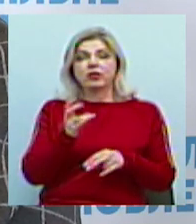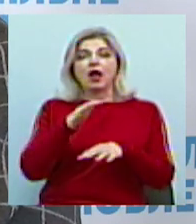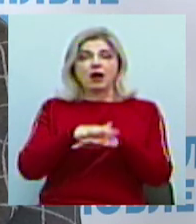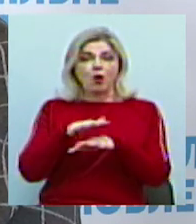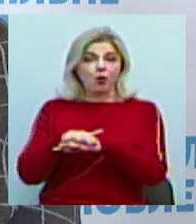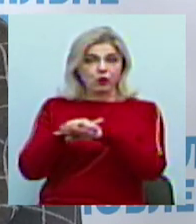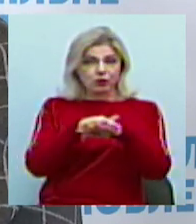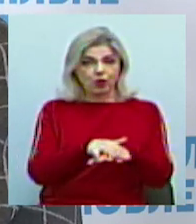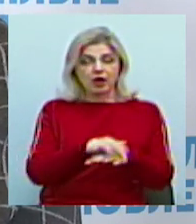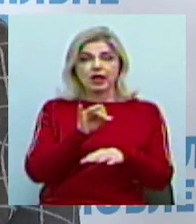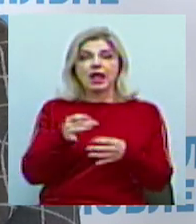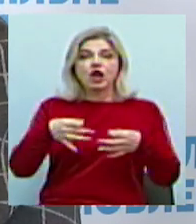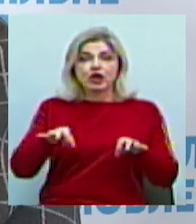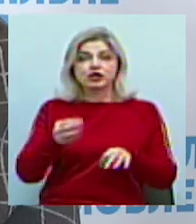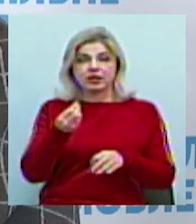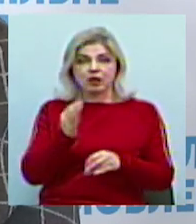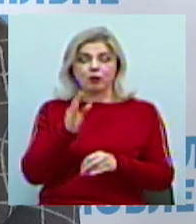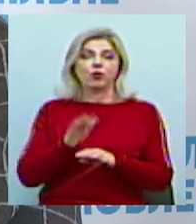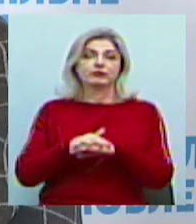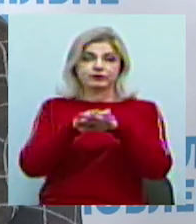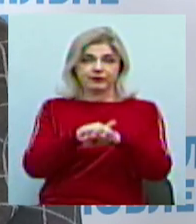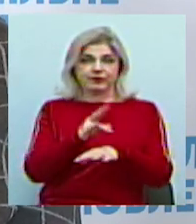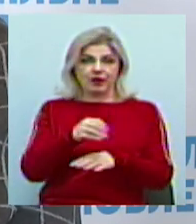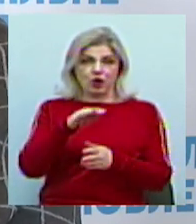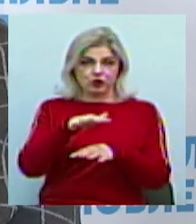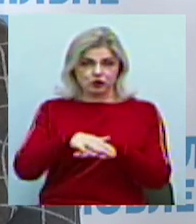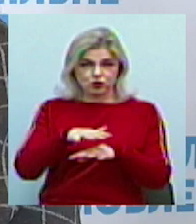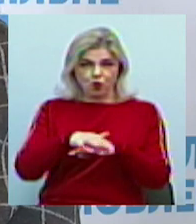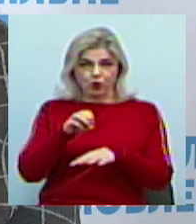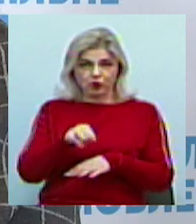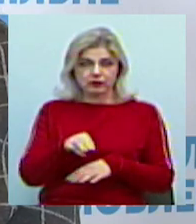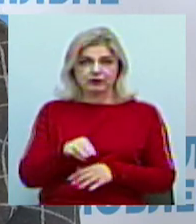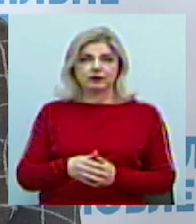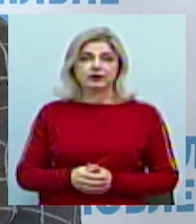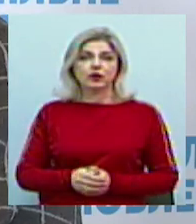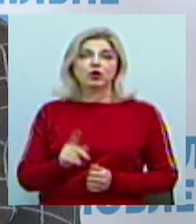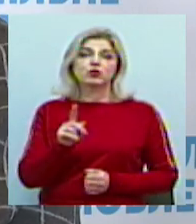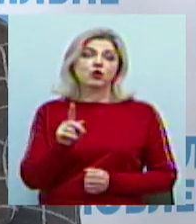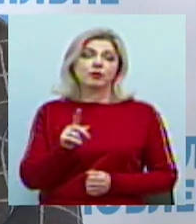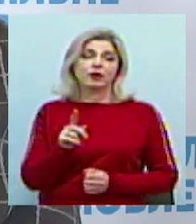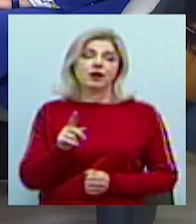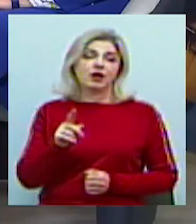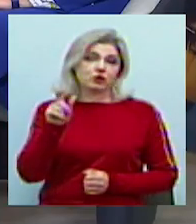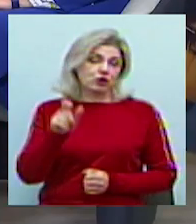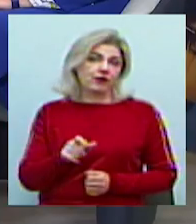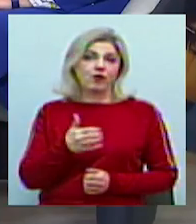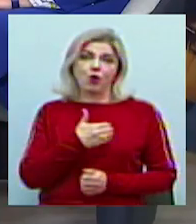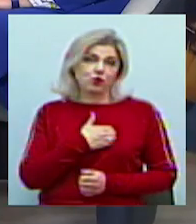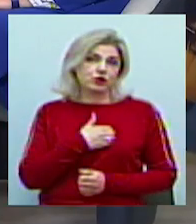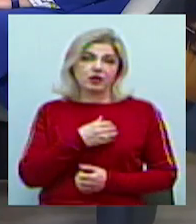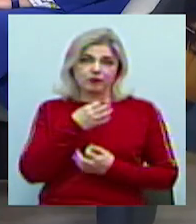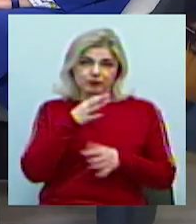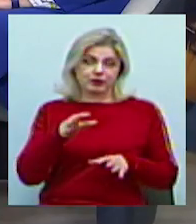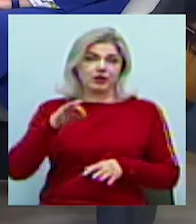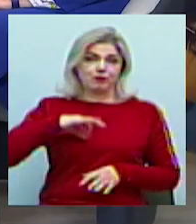Ощадбанку і перераховані ці залишки на рахунок тієї чи іншої людини для того, щоб вона змогла з ними скористатися. А скажіть, будь ласка, на